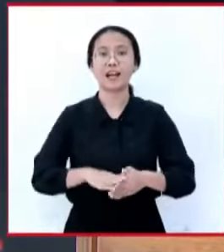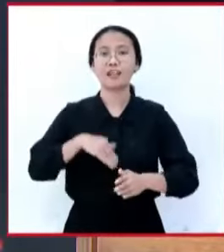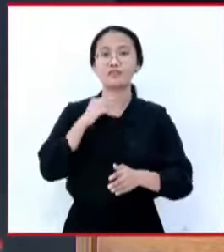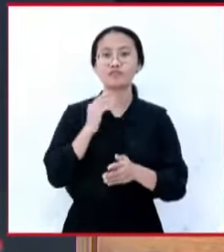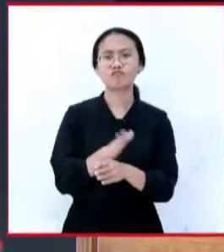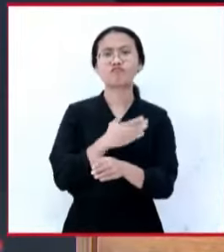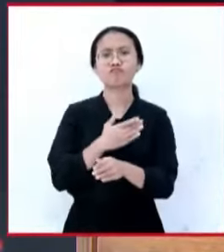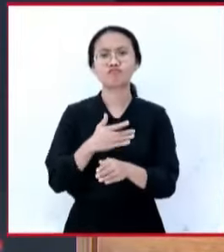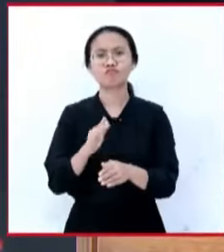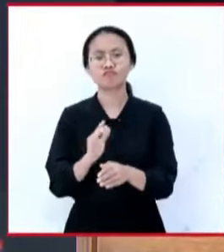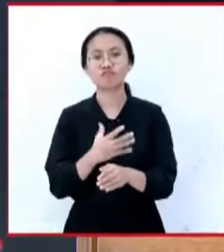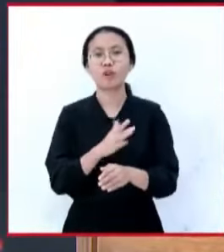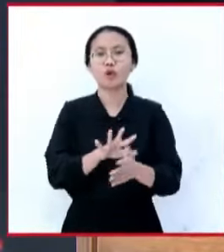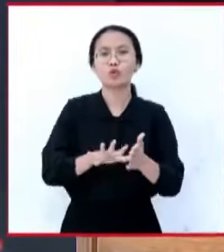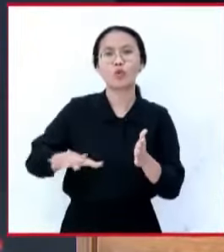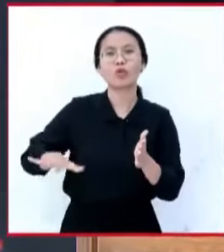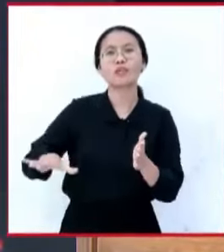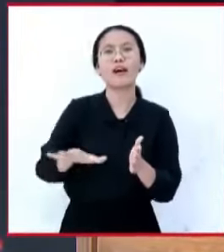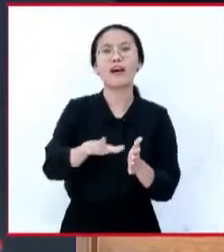turunlah